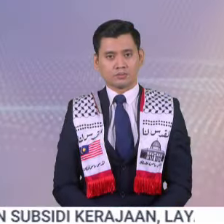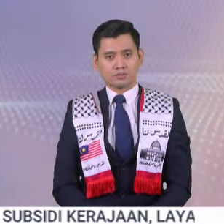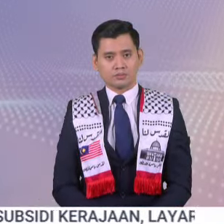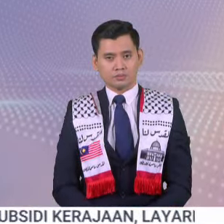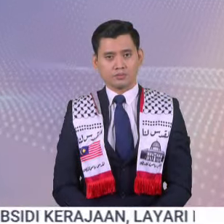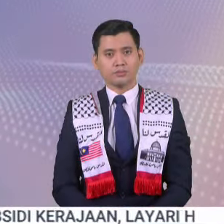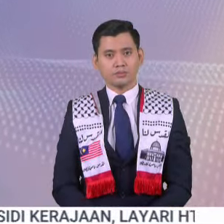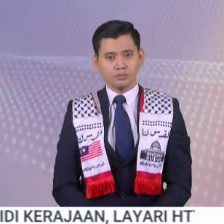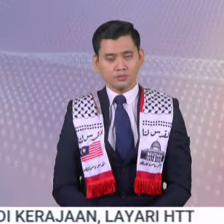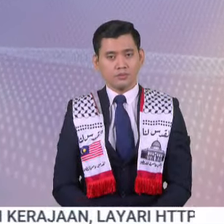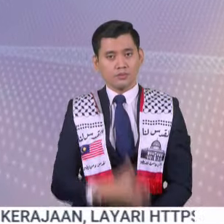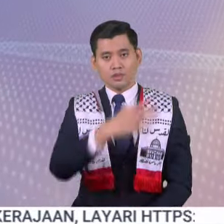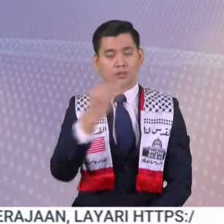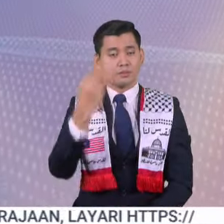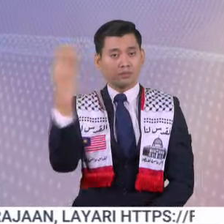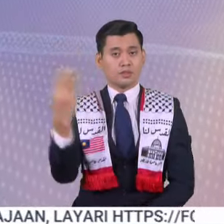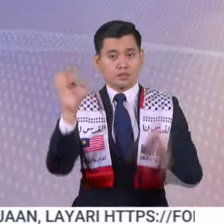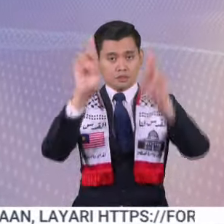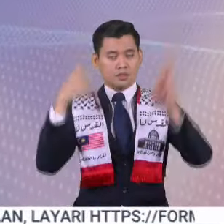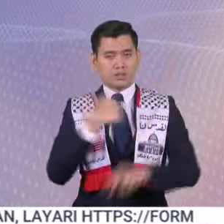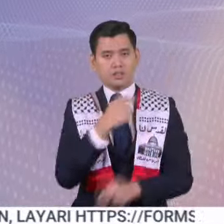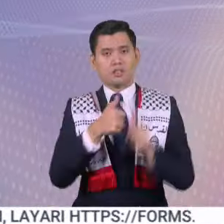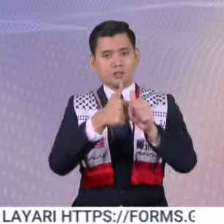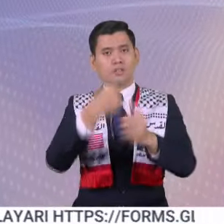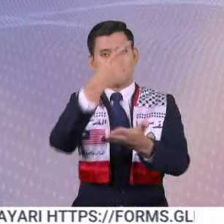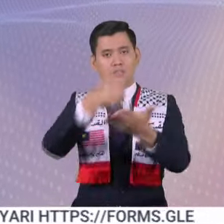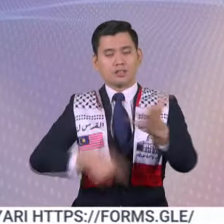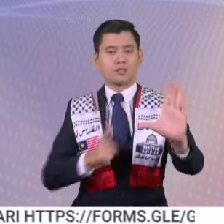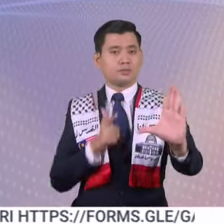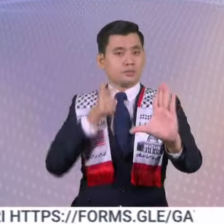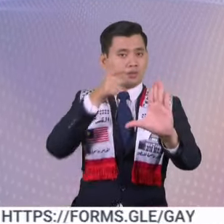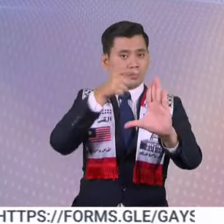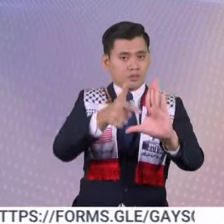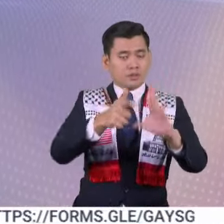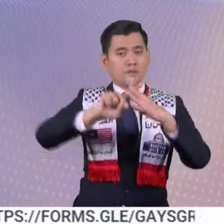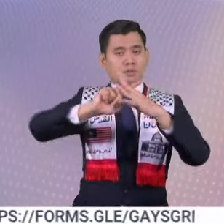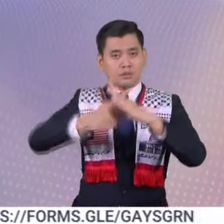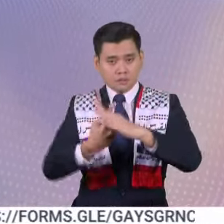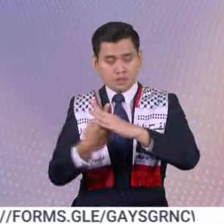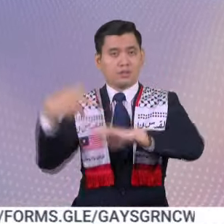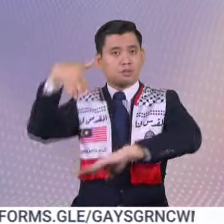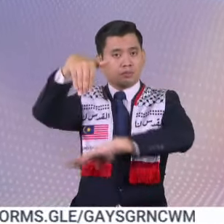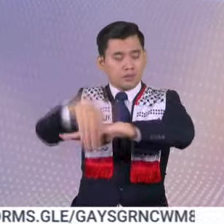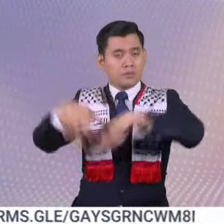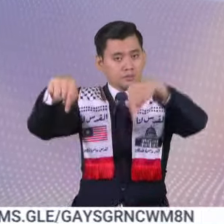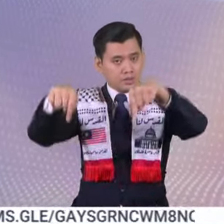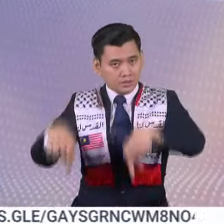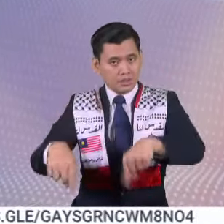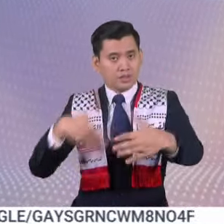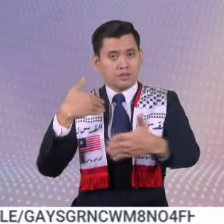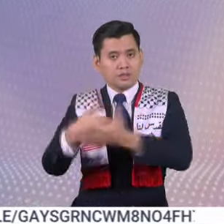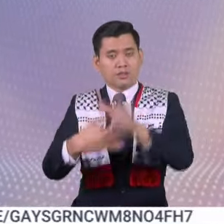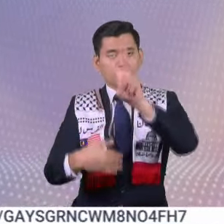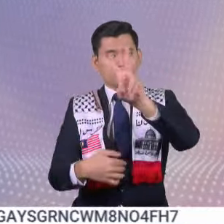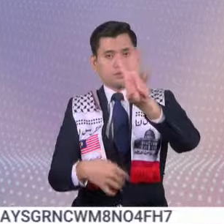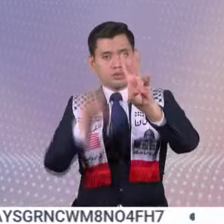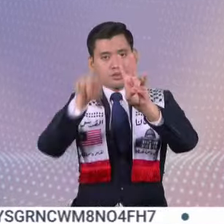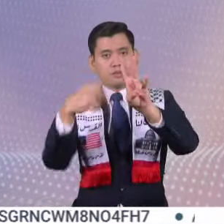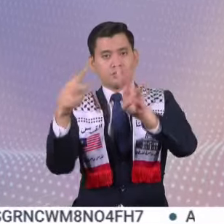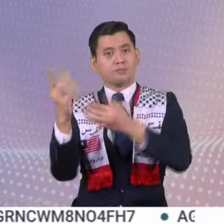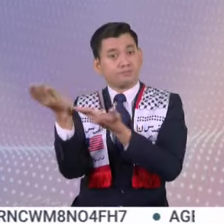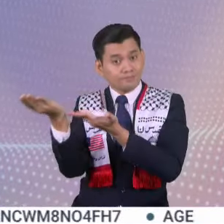holdings dan seperti biasa Setiap Rabu kita ikuti dan el mingguan berkuat kuasa tengah malam ini hingga 27